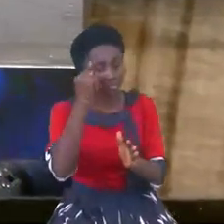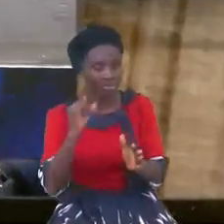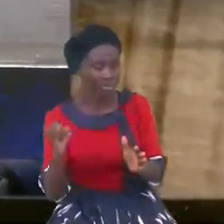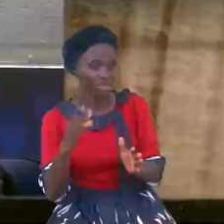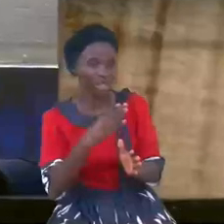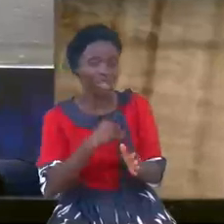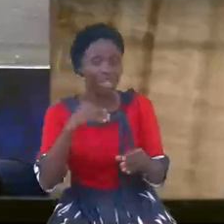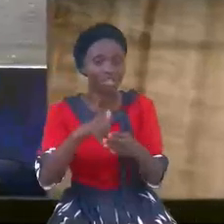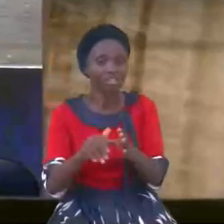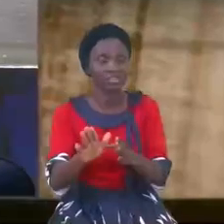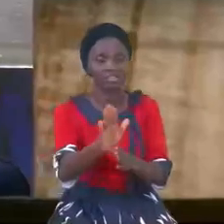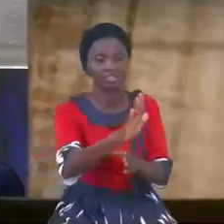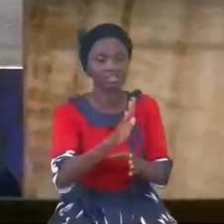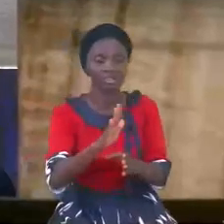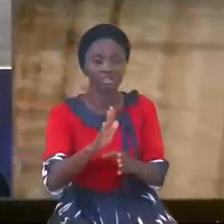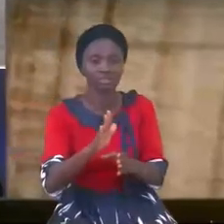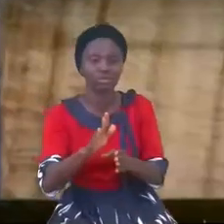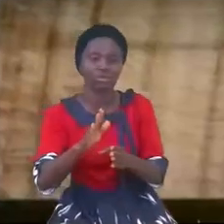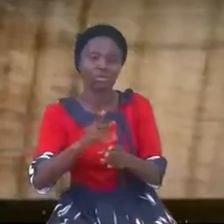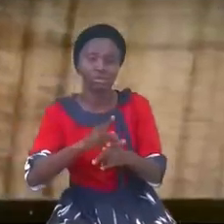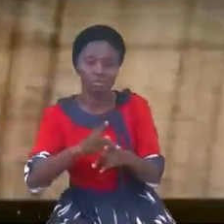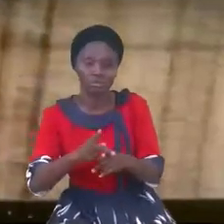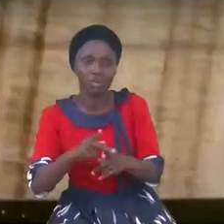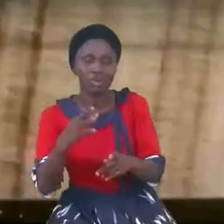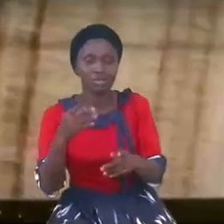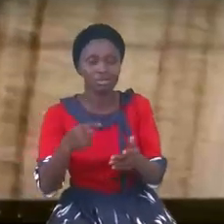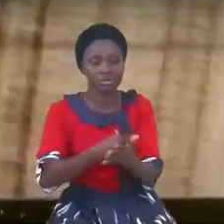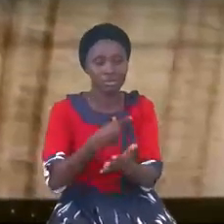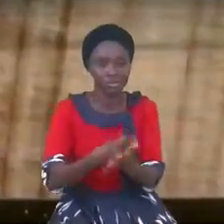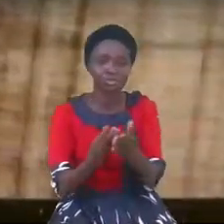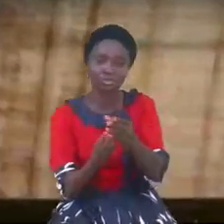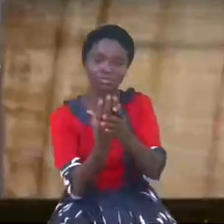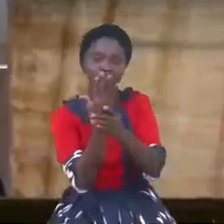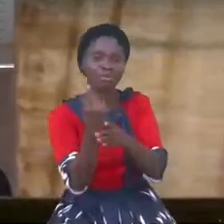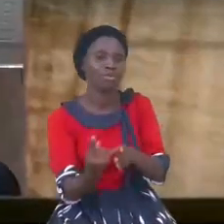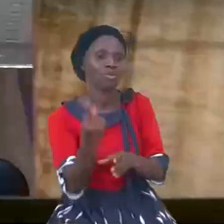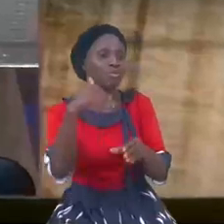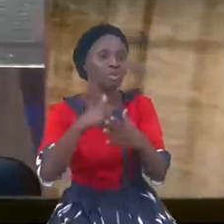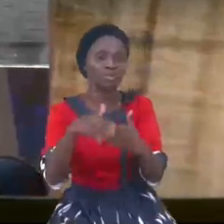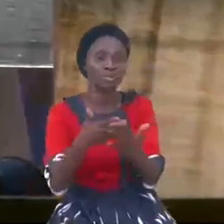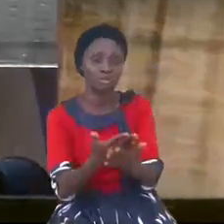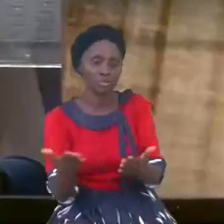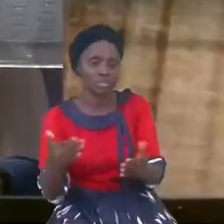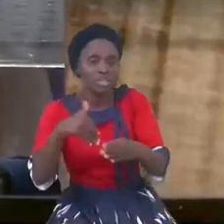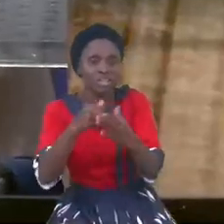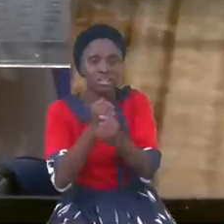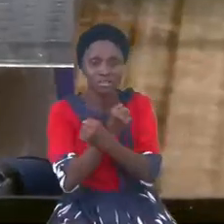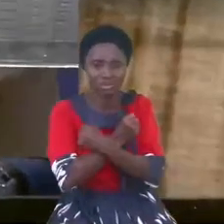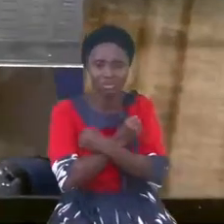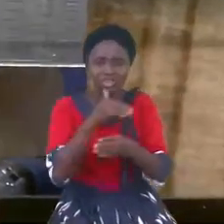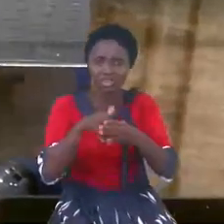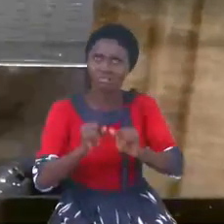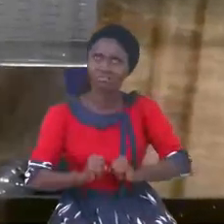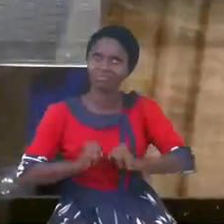et de la participation à l'évangile. qu'une croissance à tous